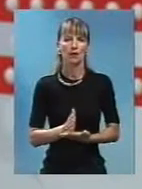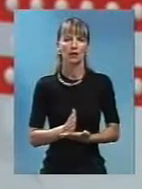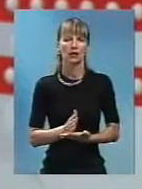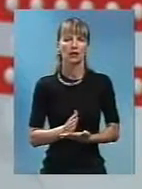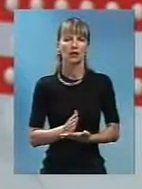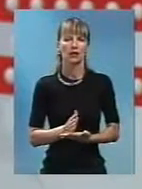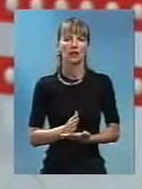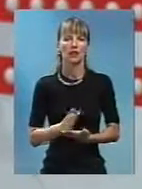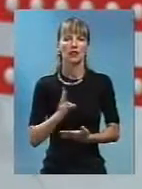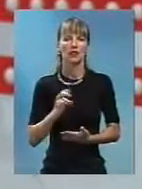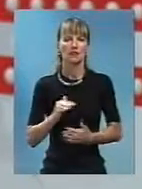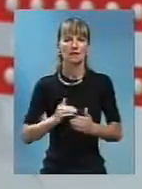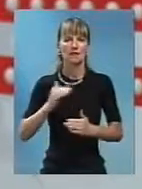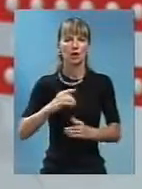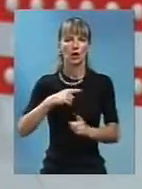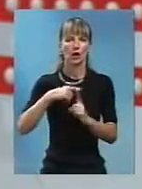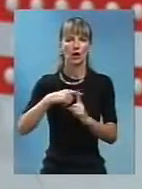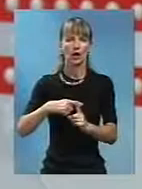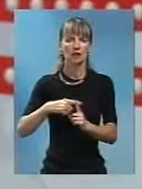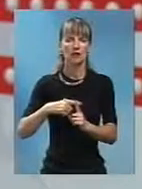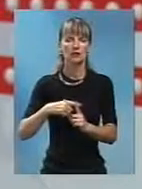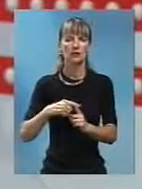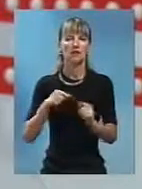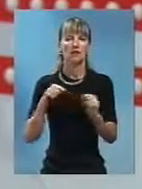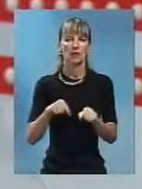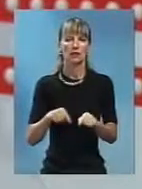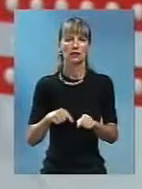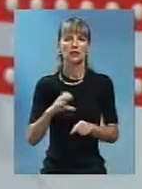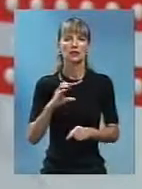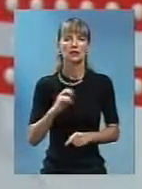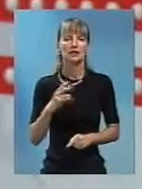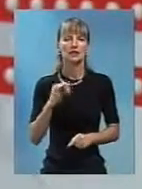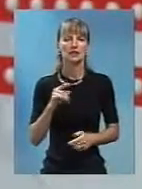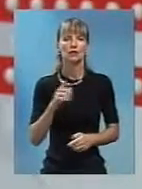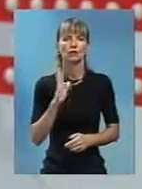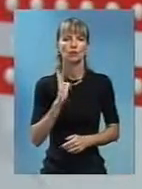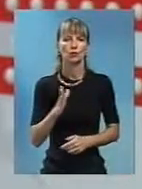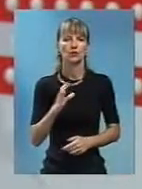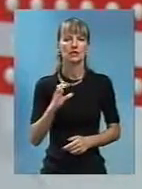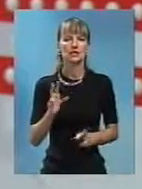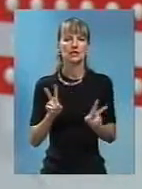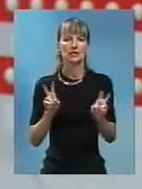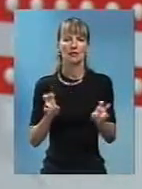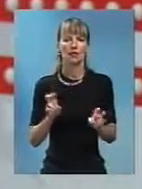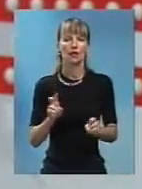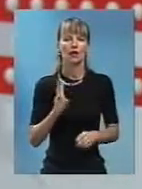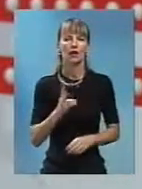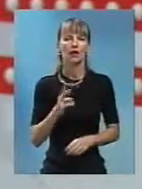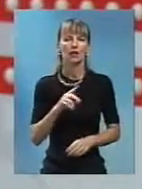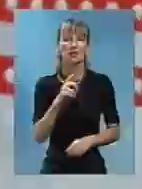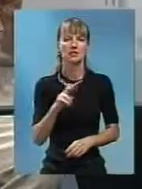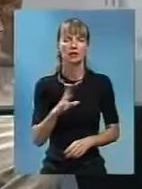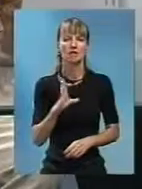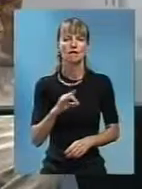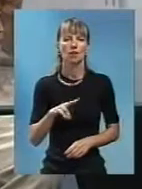горі хрест. Тільки в цьому сенсі він буде символом князя Володимира,